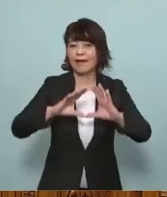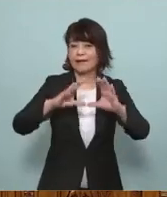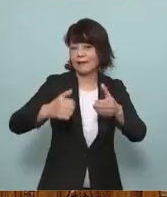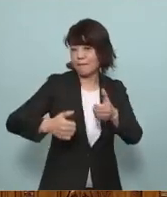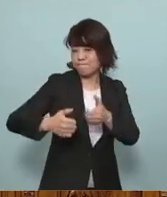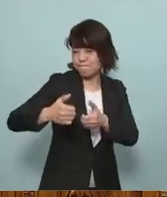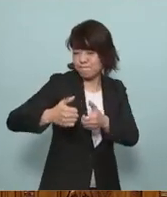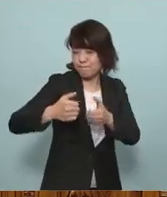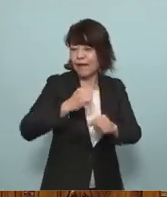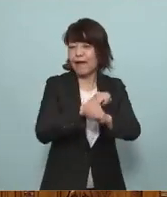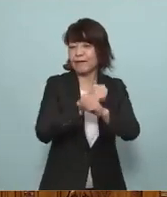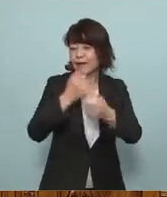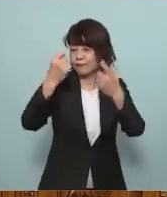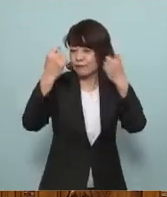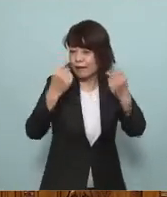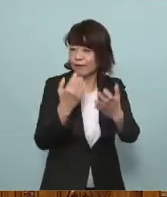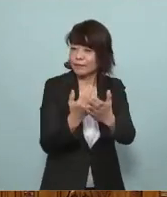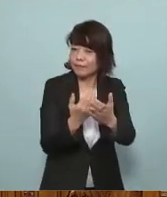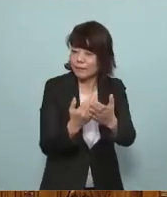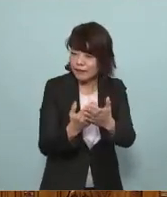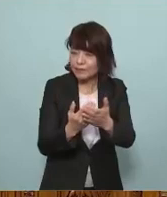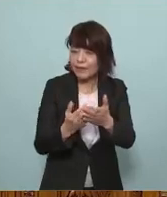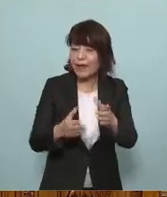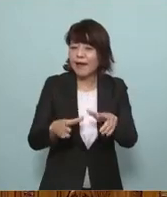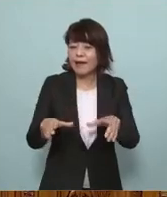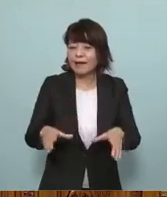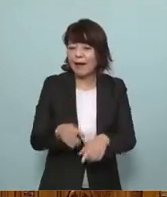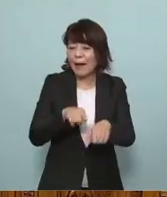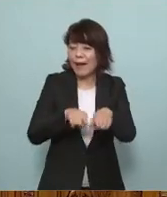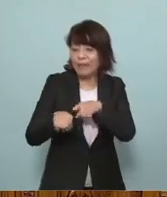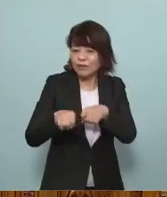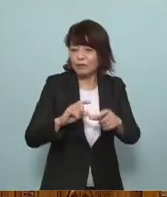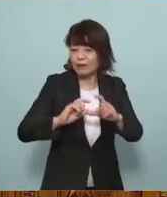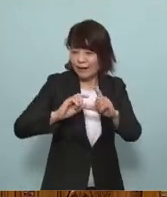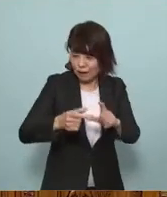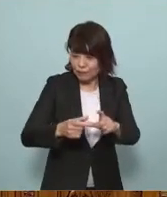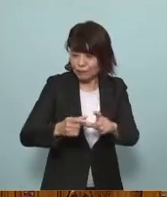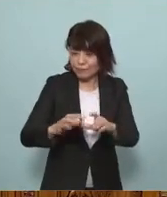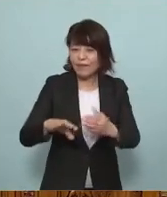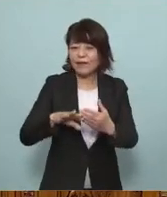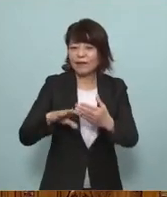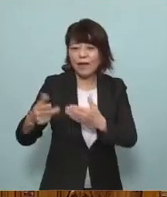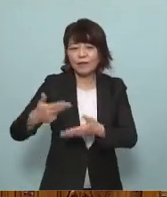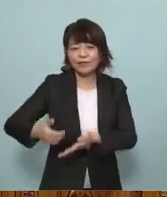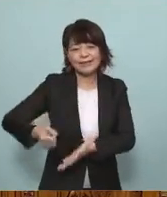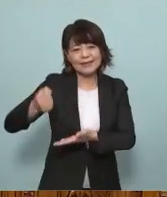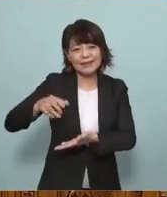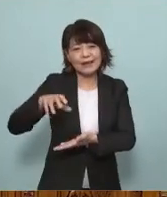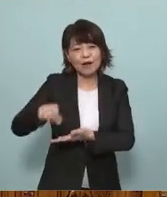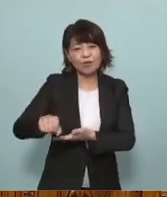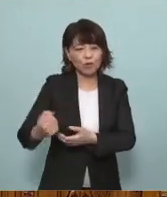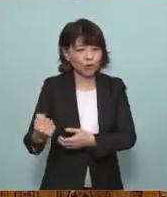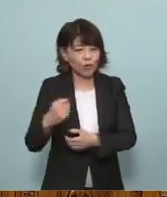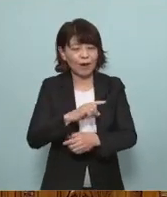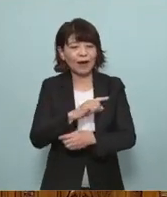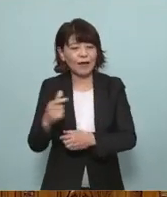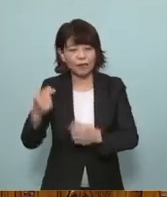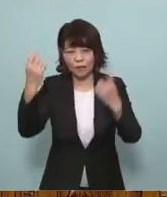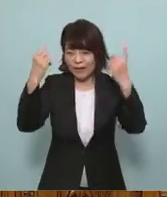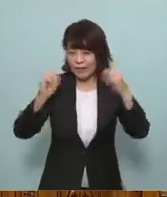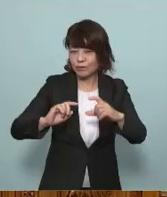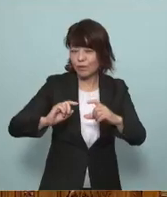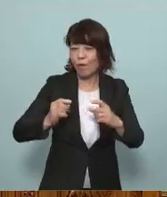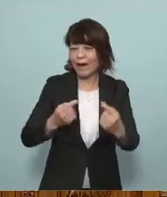研究大学に求められるガバナンス改革や、外部資金確保の強化などの大学改革の実現に向